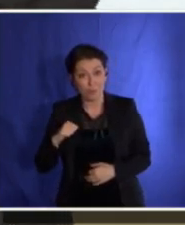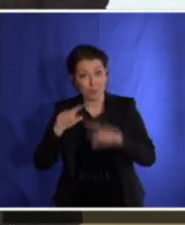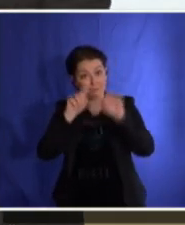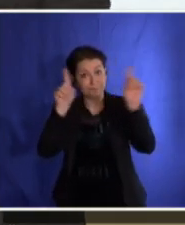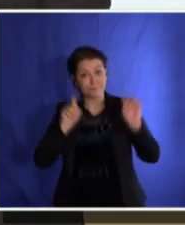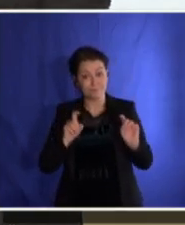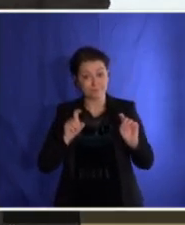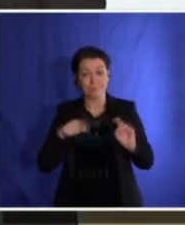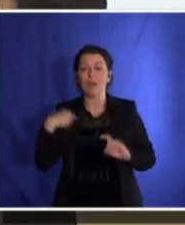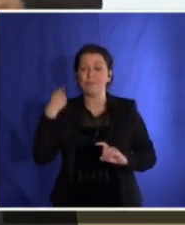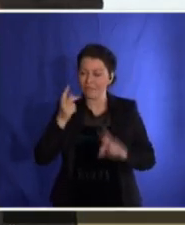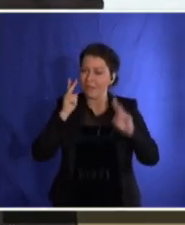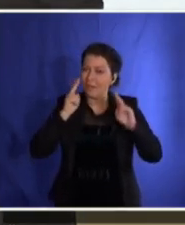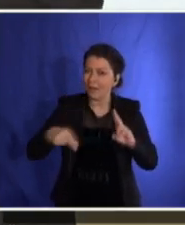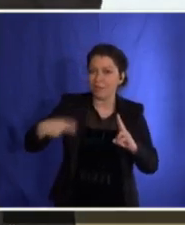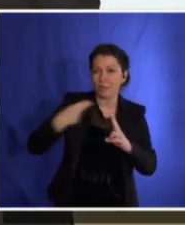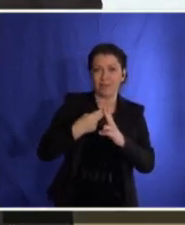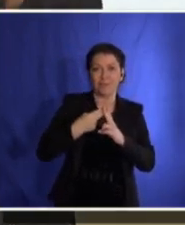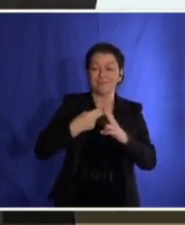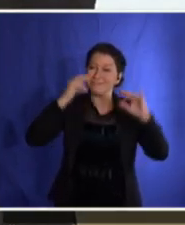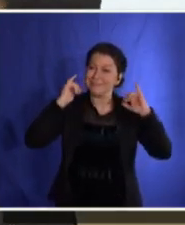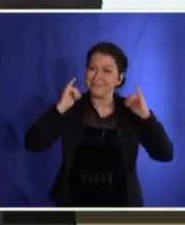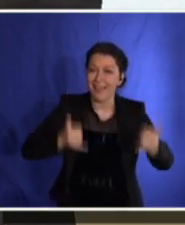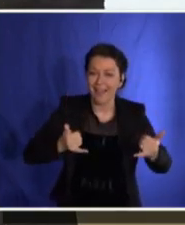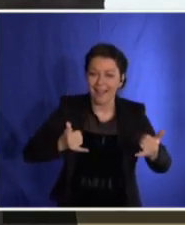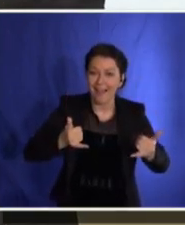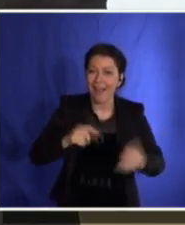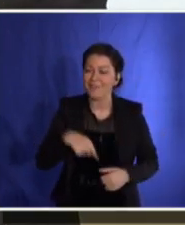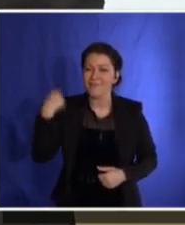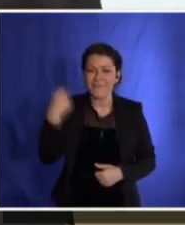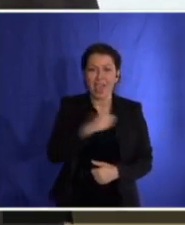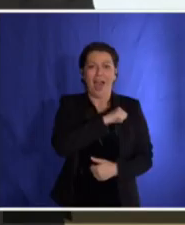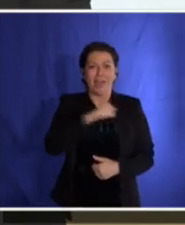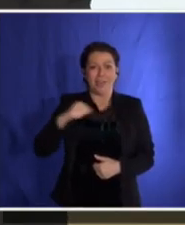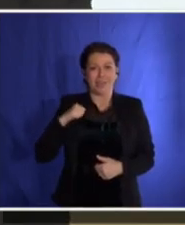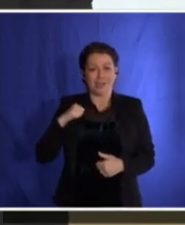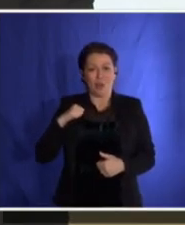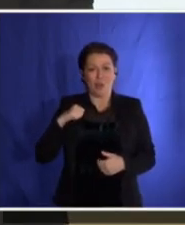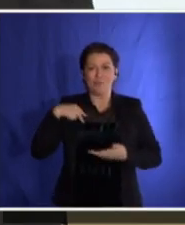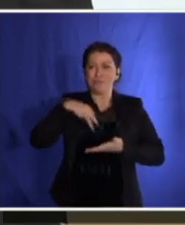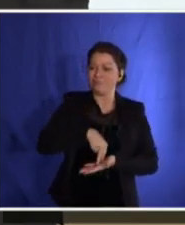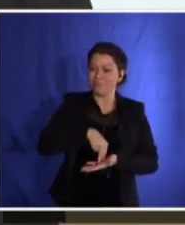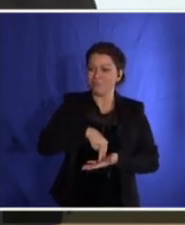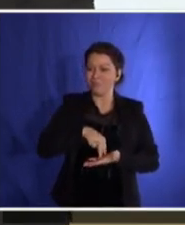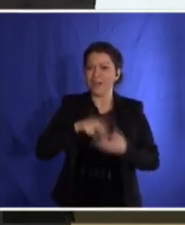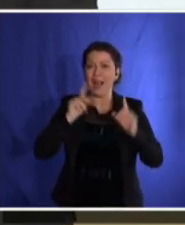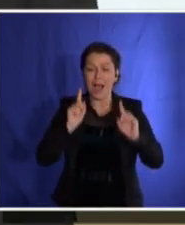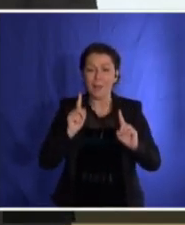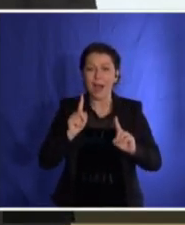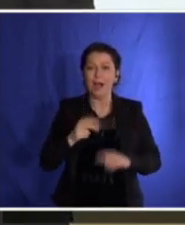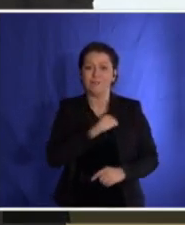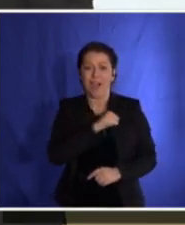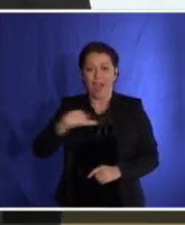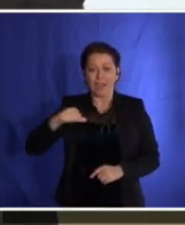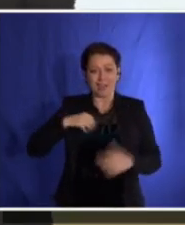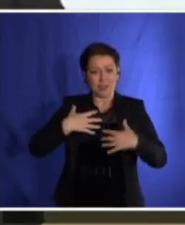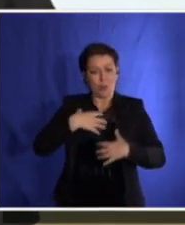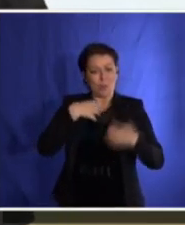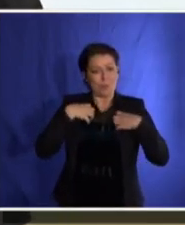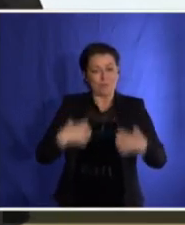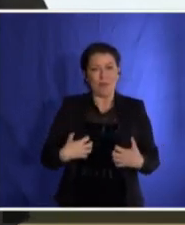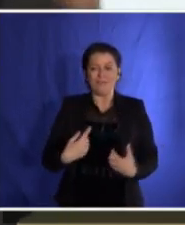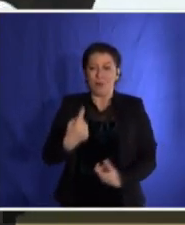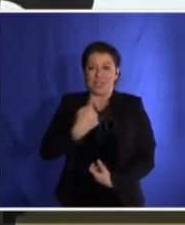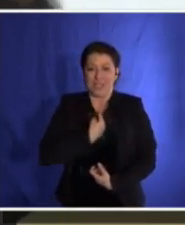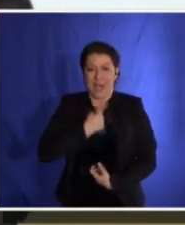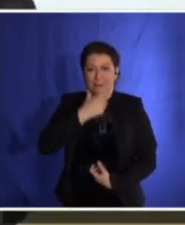deutlich beantworten, mit einem Ja. Wir sind Eigentum, aber wir sind Eigentum von uns selbst, weil wir sind freie